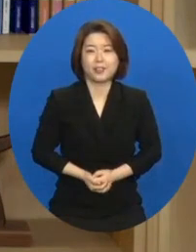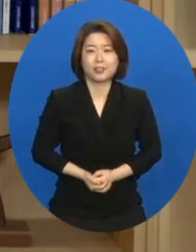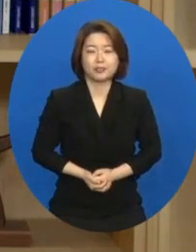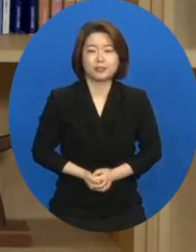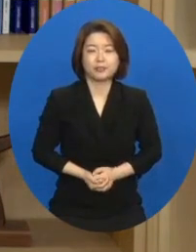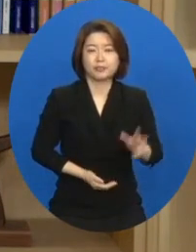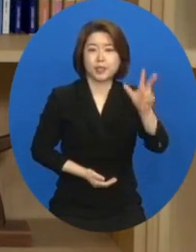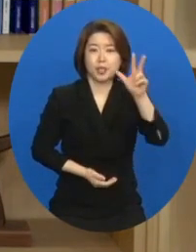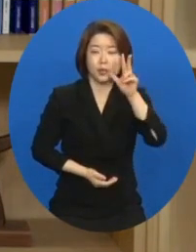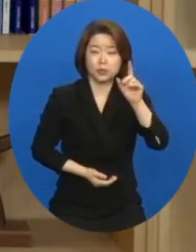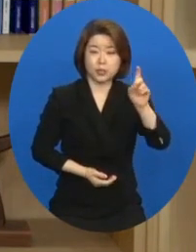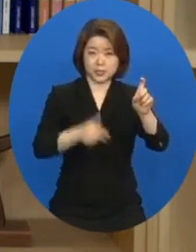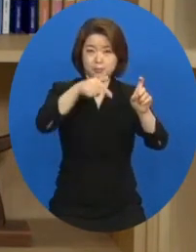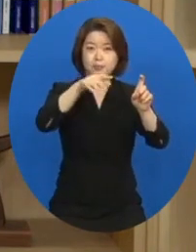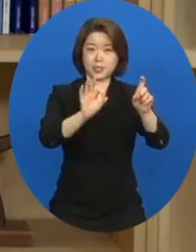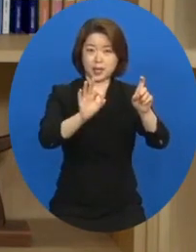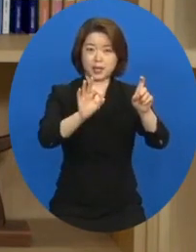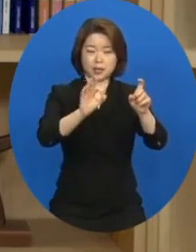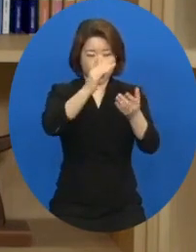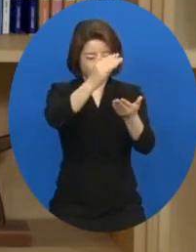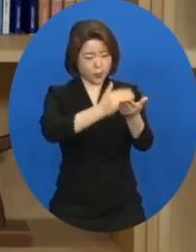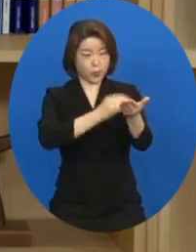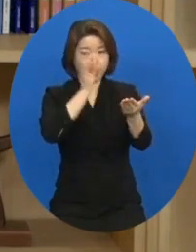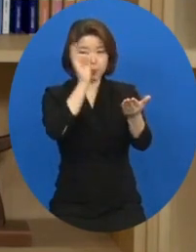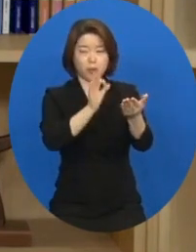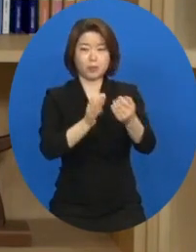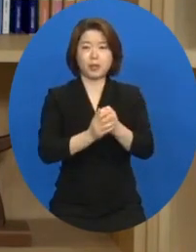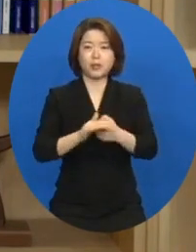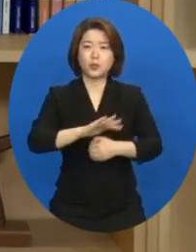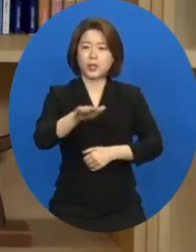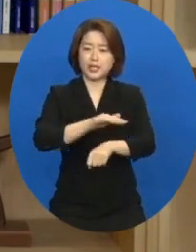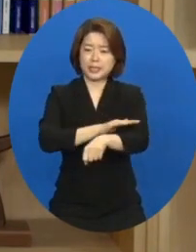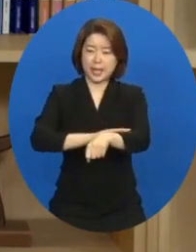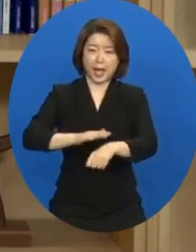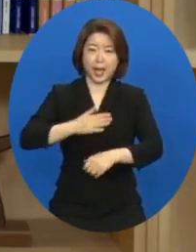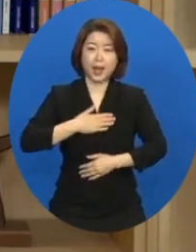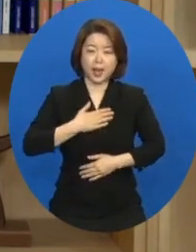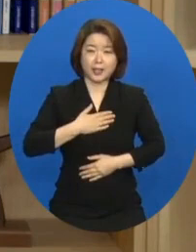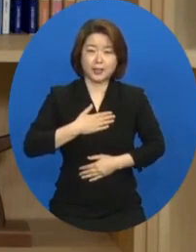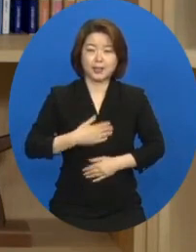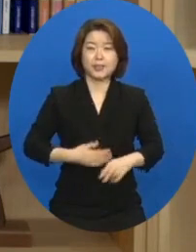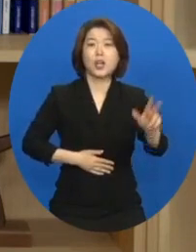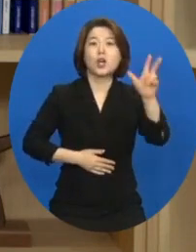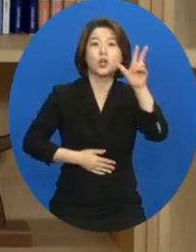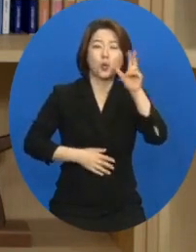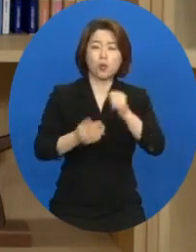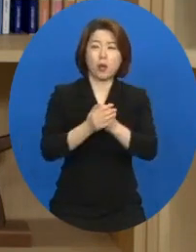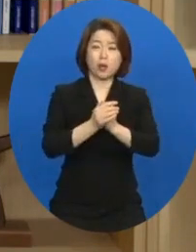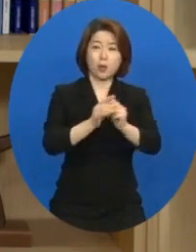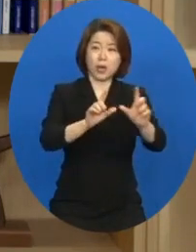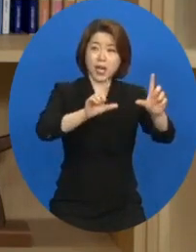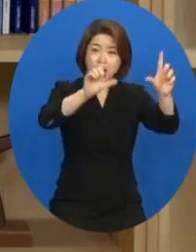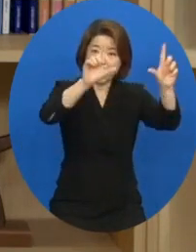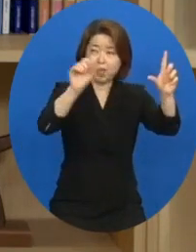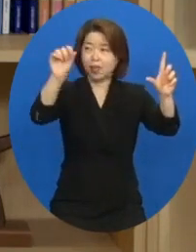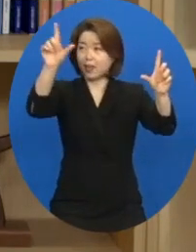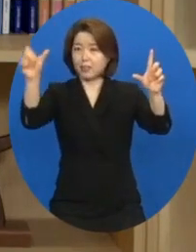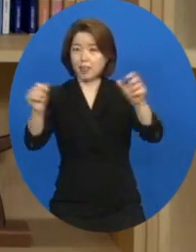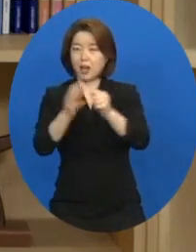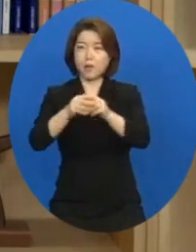여호수아 10장 에는 우리가 너무나 잘 아는 여호수아가 해와 달을 멈춘